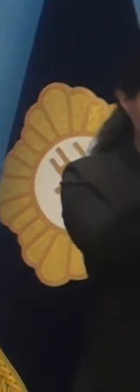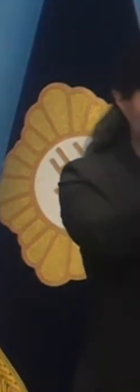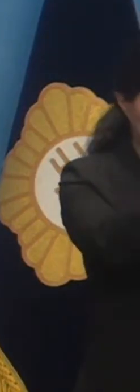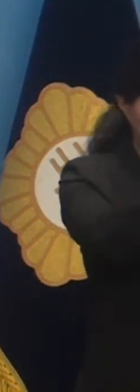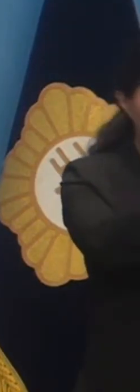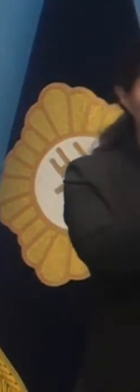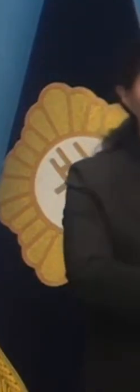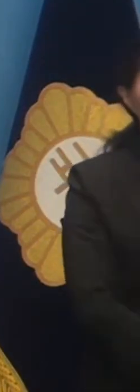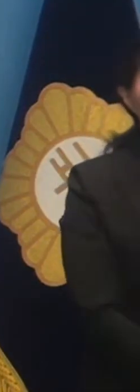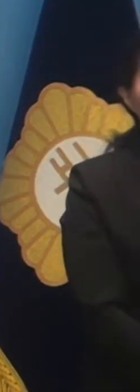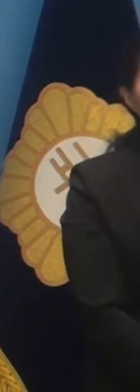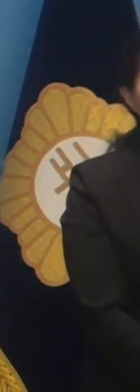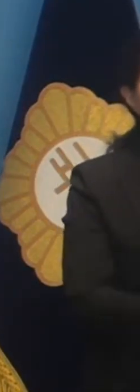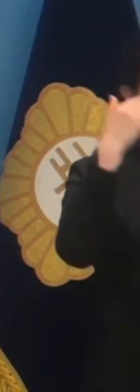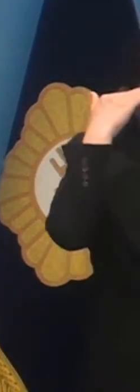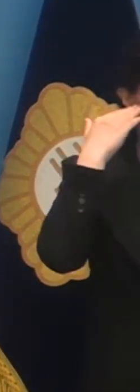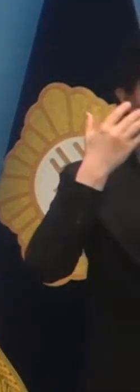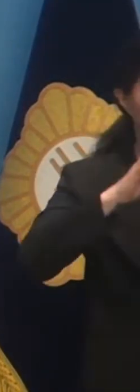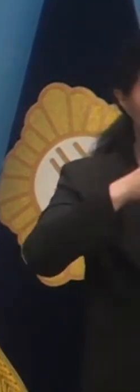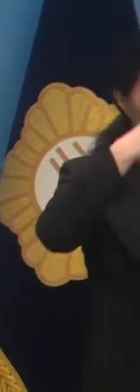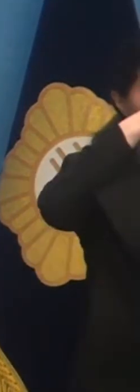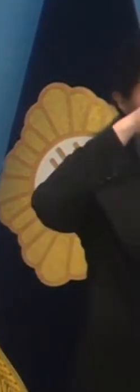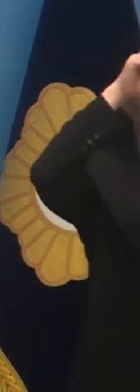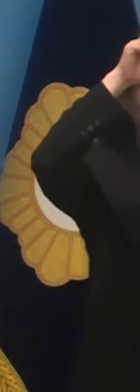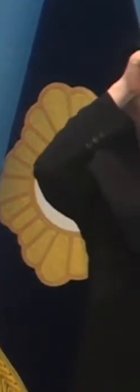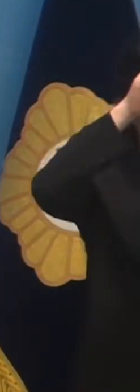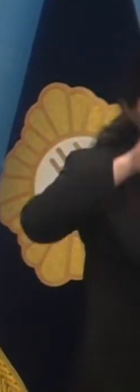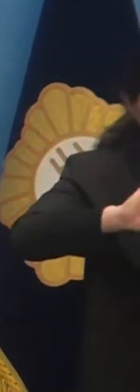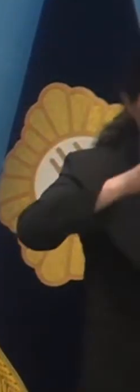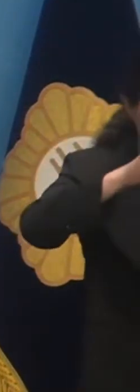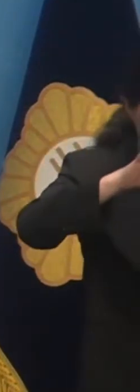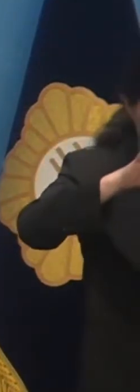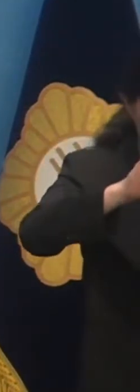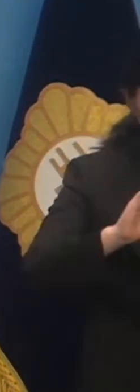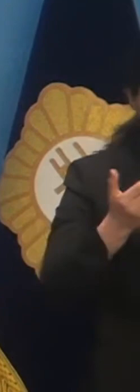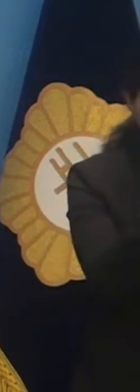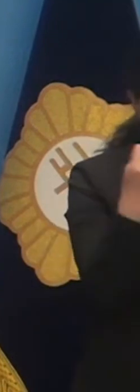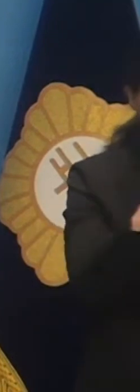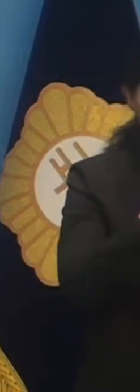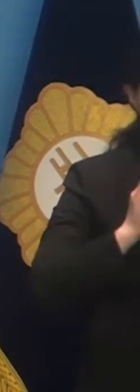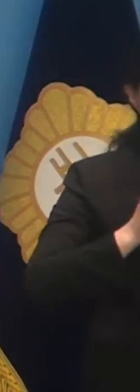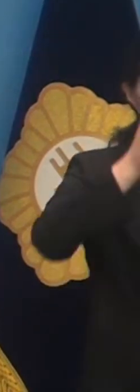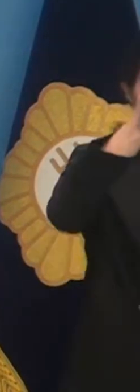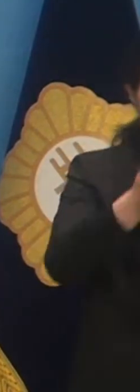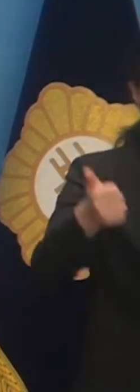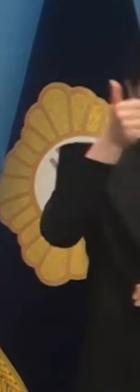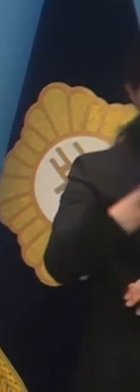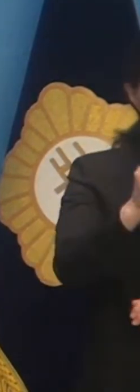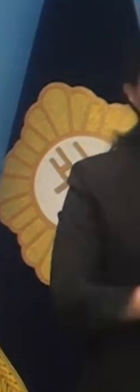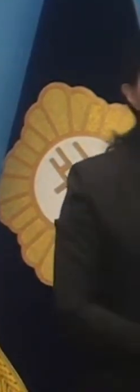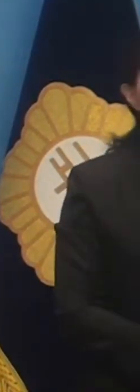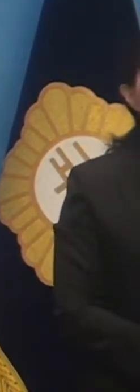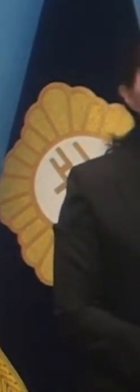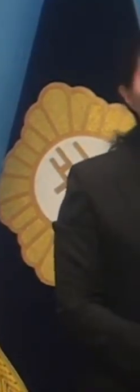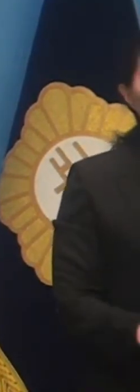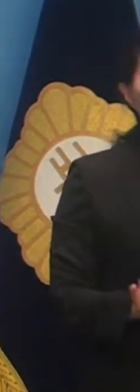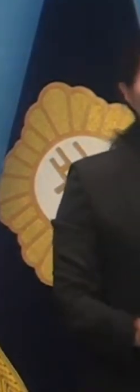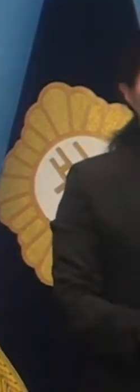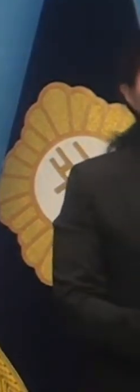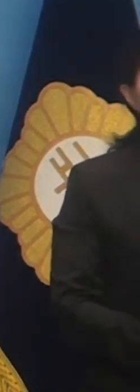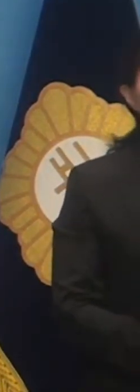독점적으로 행사하며 대한민국을 검찰공화국으로 만들었고 마침내 정권까지 찬탈했습니다.